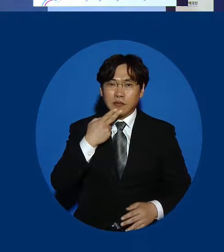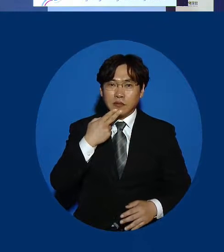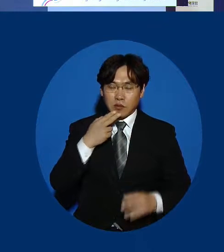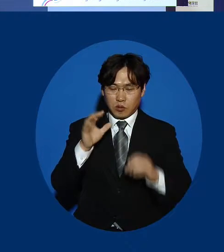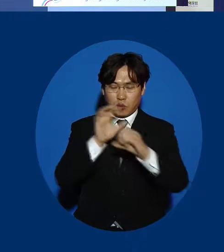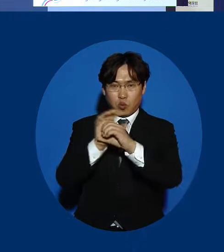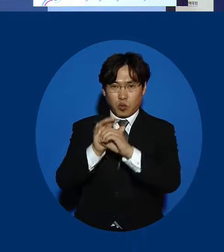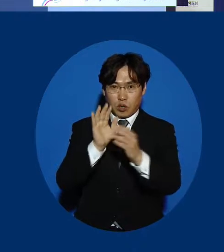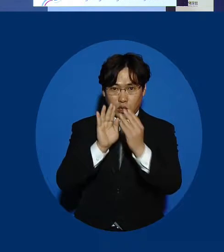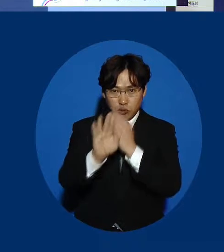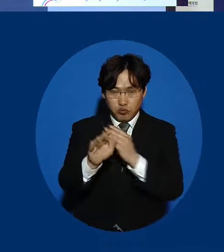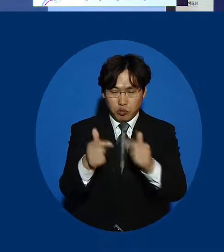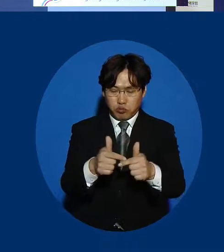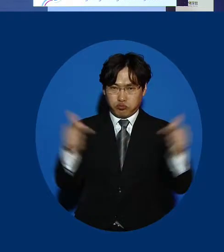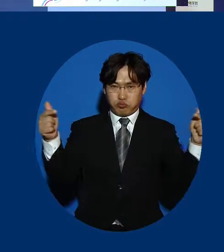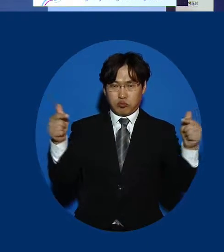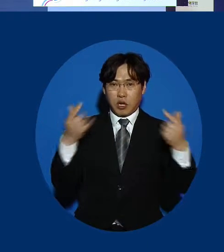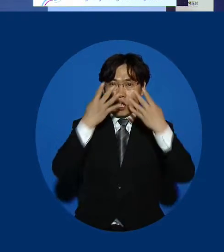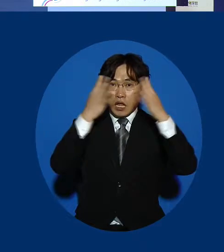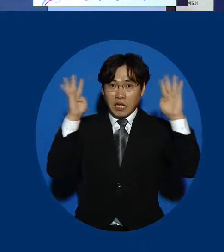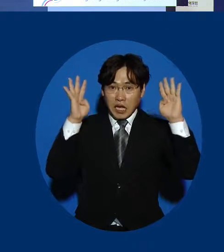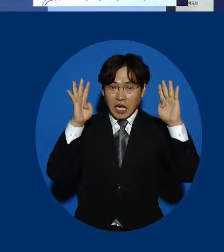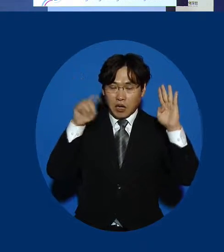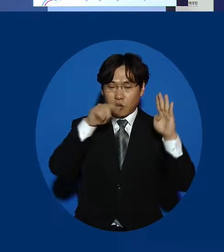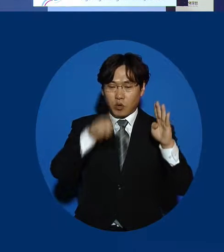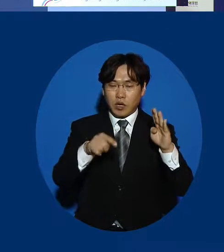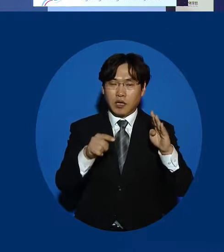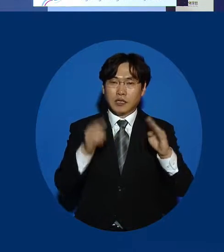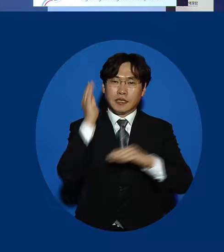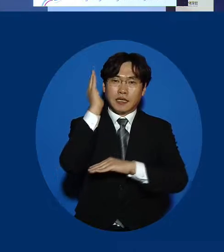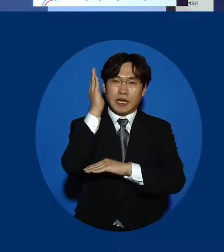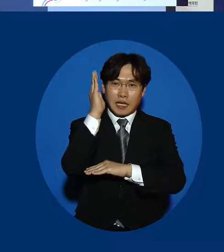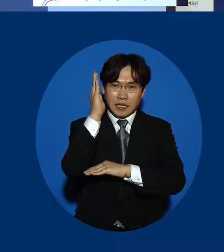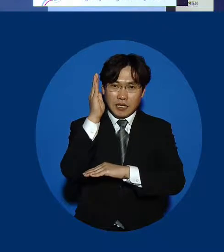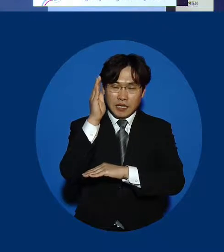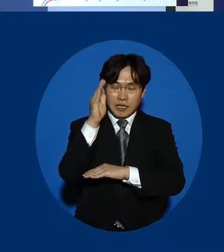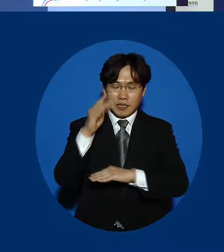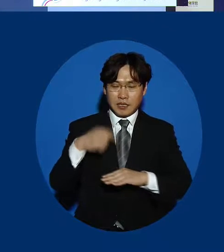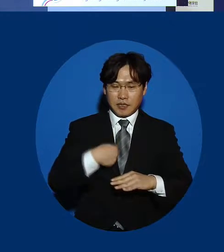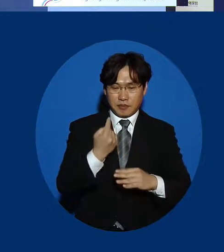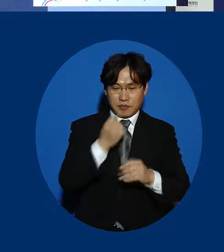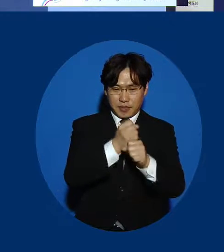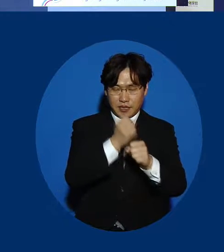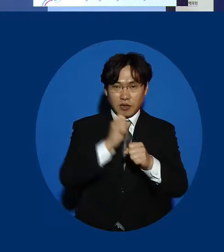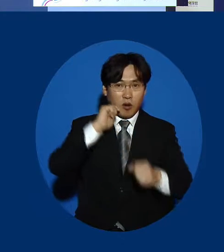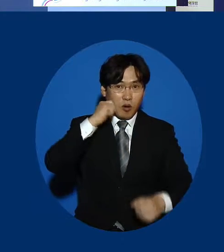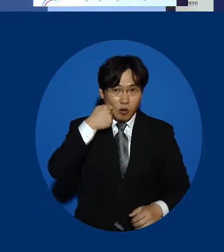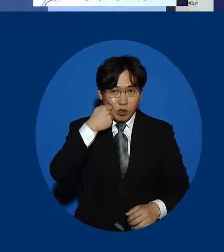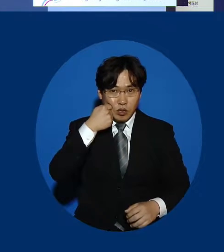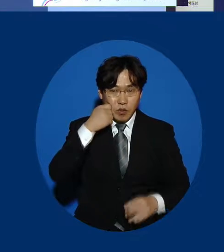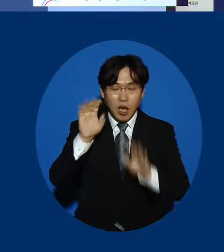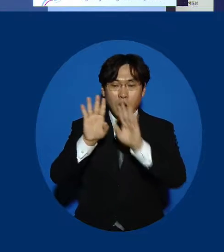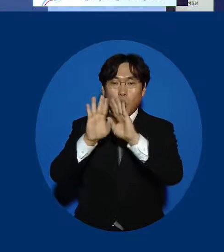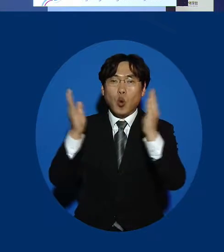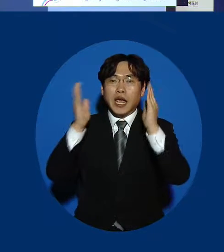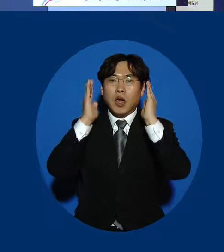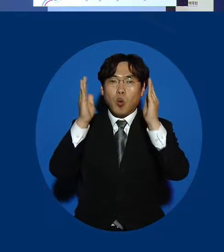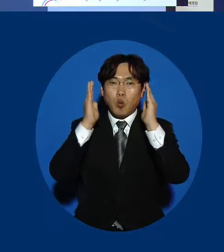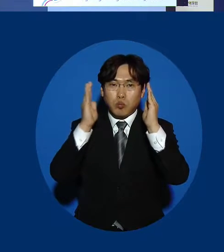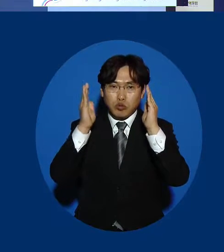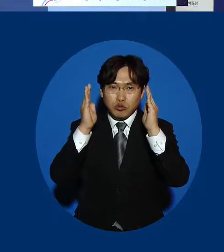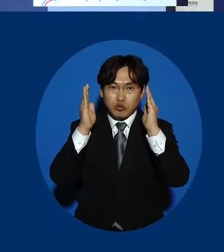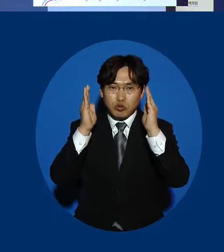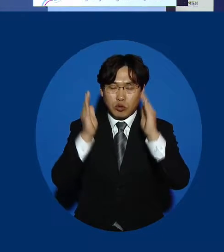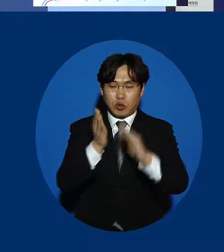대학들이 그 자체 강의 개발을 하기 좀 어렵기 때문에 이 지금 공개 강좌가 이